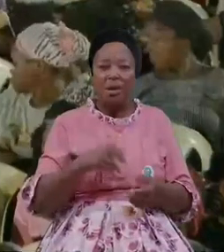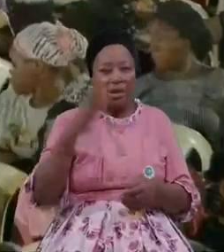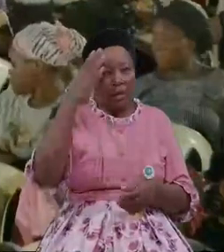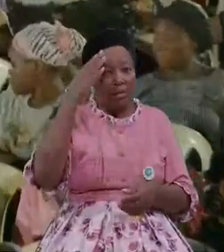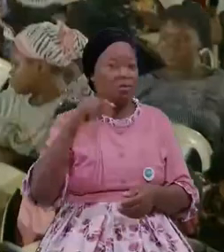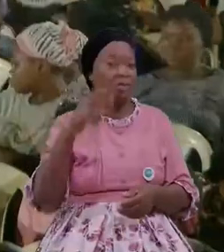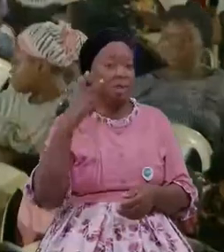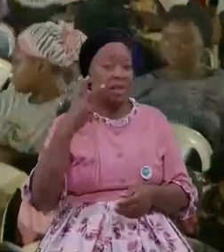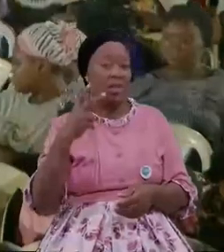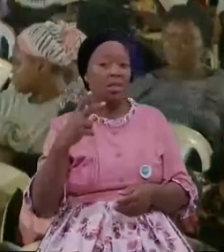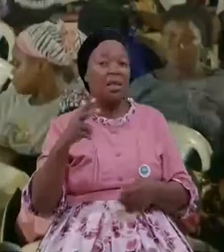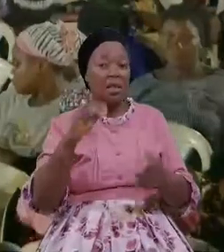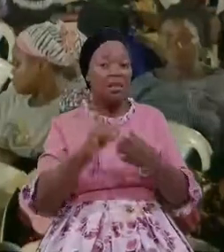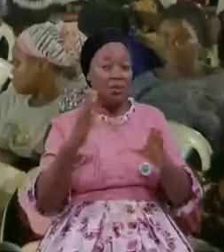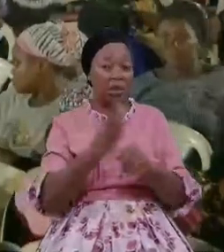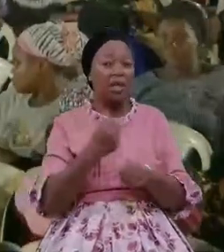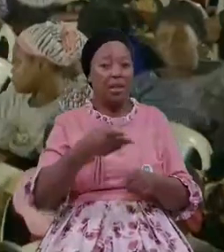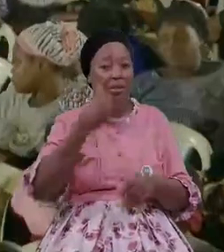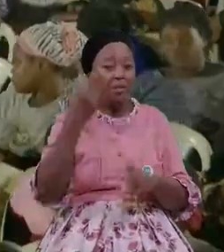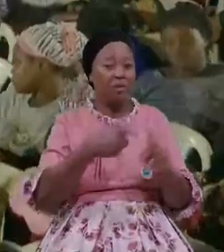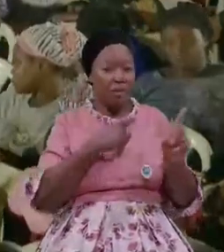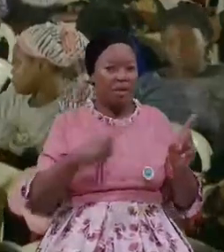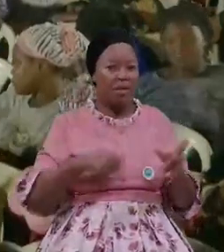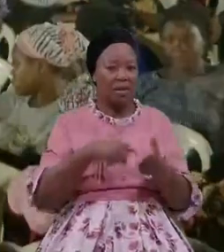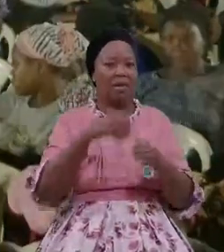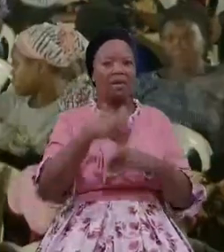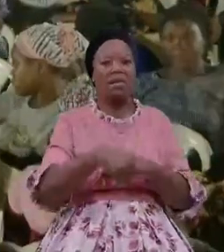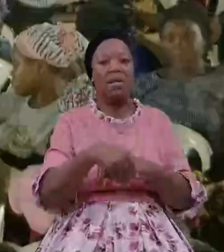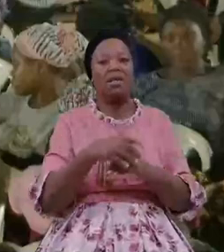euh de grands témoignage ici ce